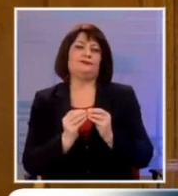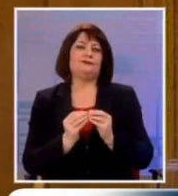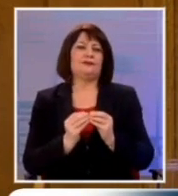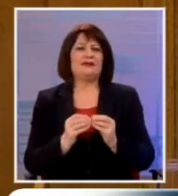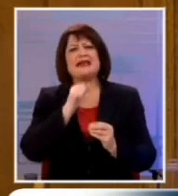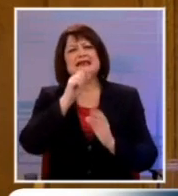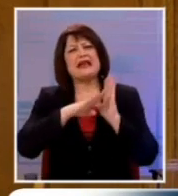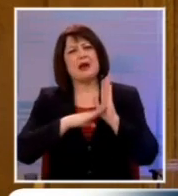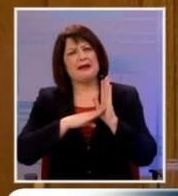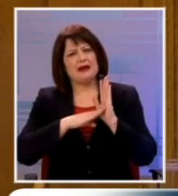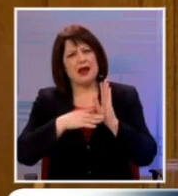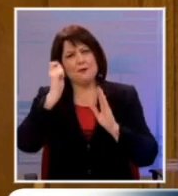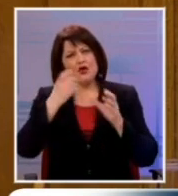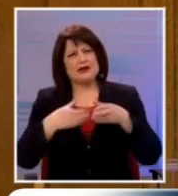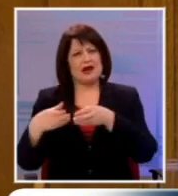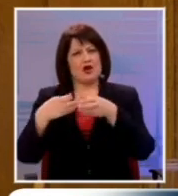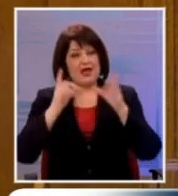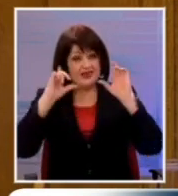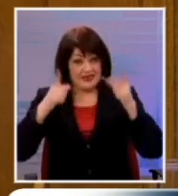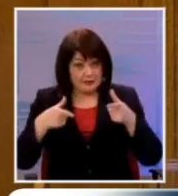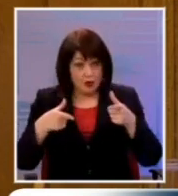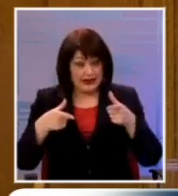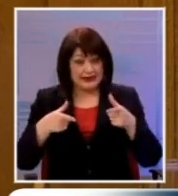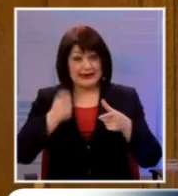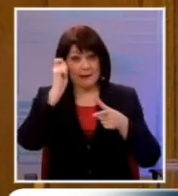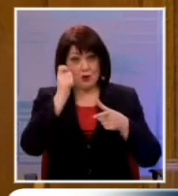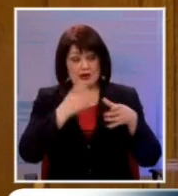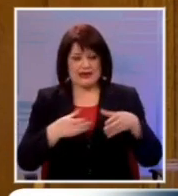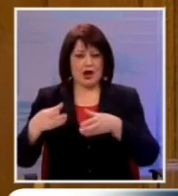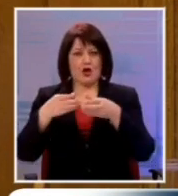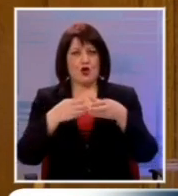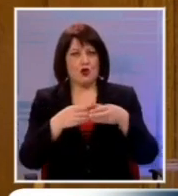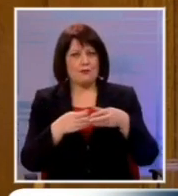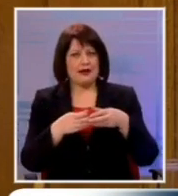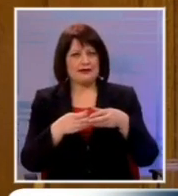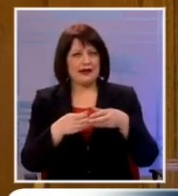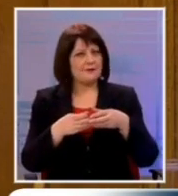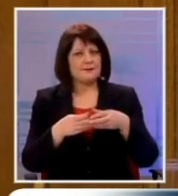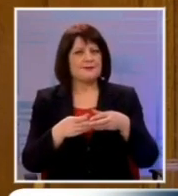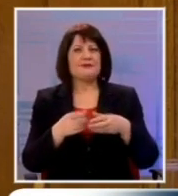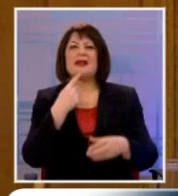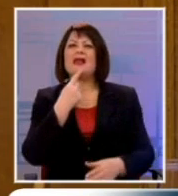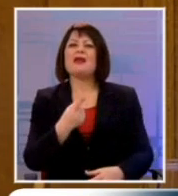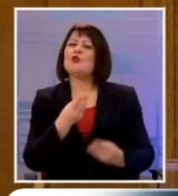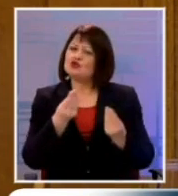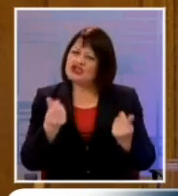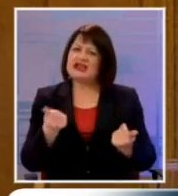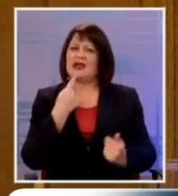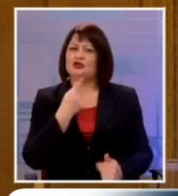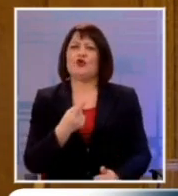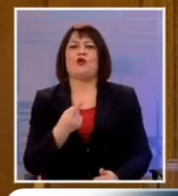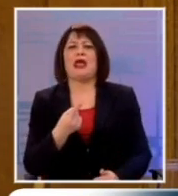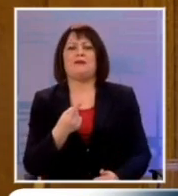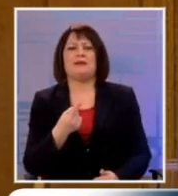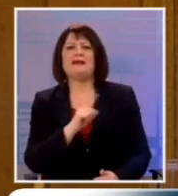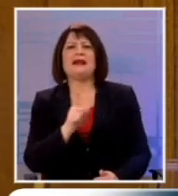τόξου, και όταν λέμε εμείς δημοκρατικό τόξο, δεν το εννοούμε ως πουκάμισο αδιανό, ως τίτλο